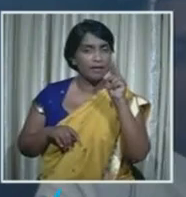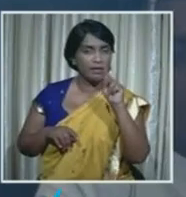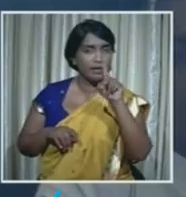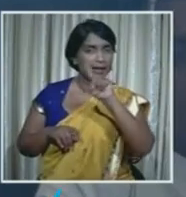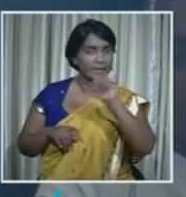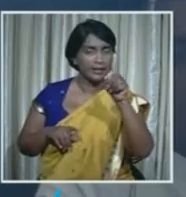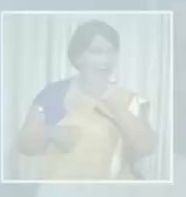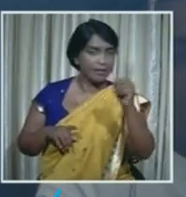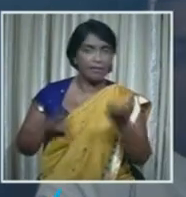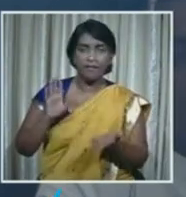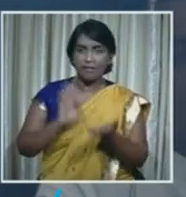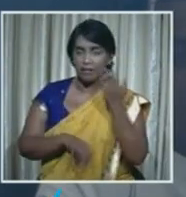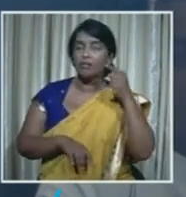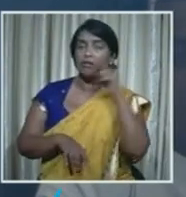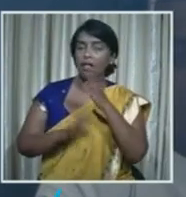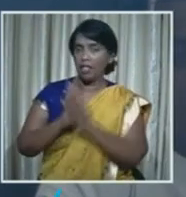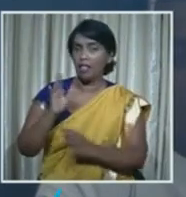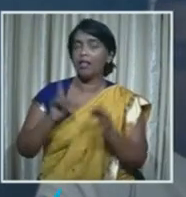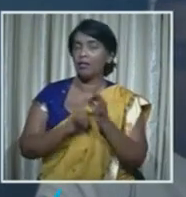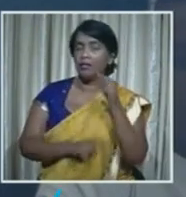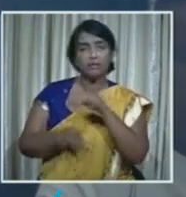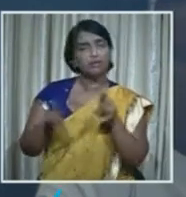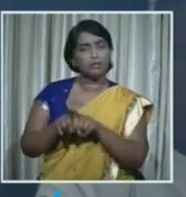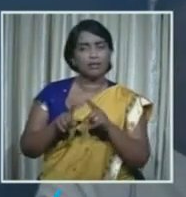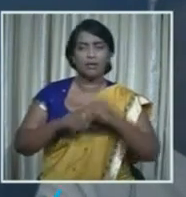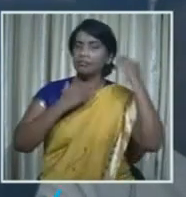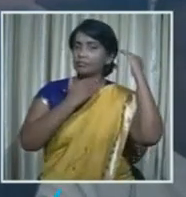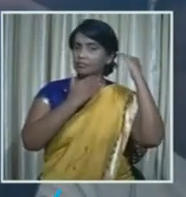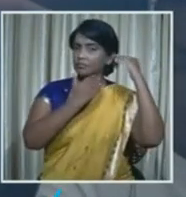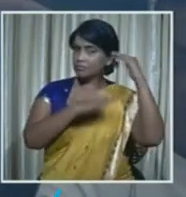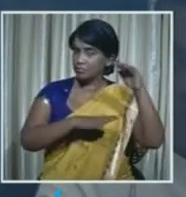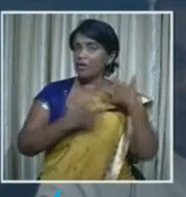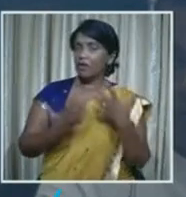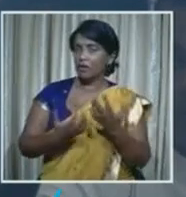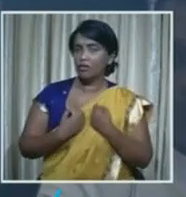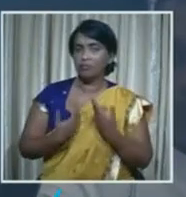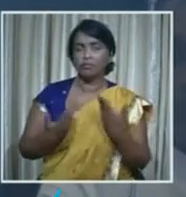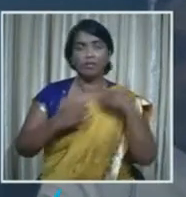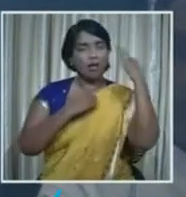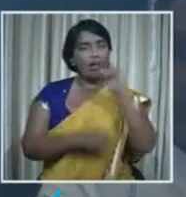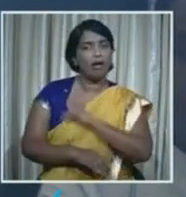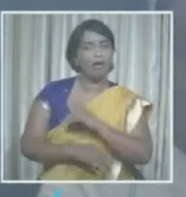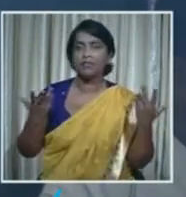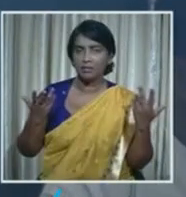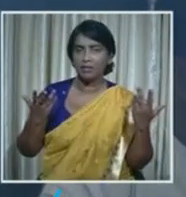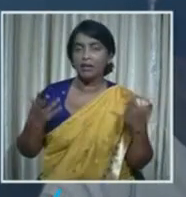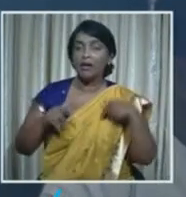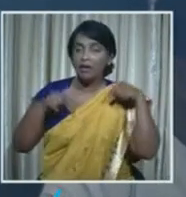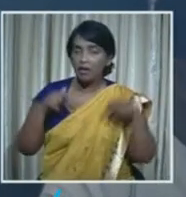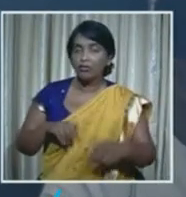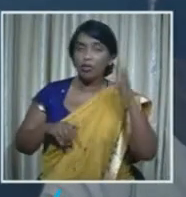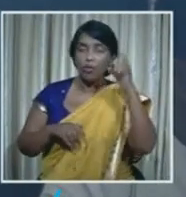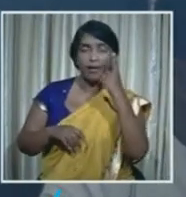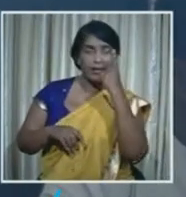118ට වැඩි වෙලා තියෙනවා. ඔබතුමා ඇමතිවරයා විදියට මේක අපනයනය කරන්න අවශ්‍ය හයිය හැදුවා අපනයන ආදායම ගණනට වඩා නැහැ. අද පොල්